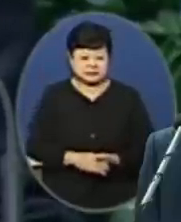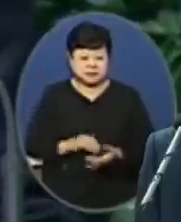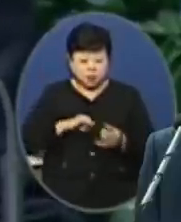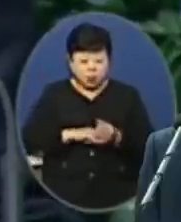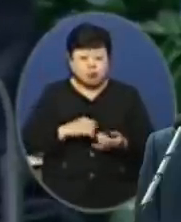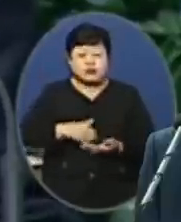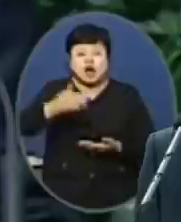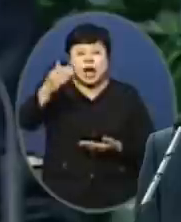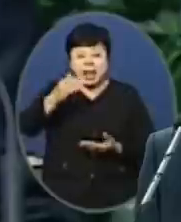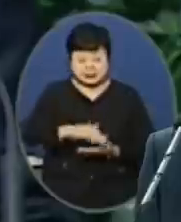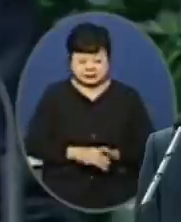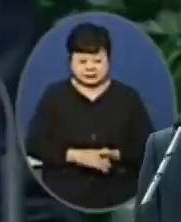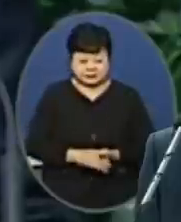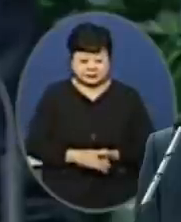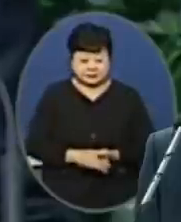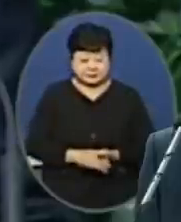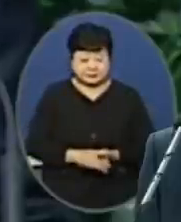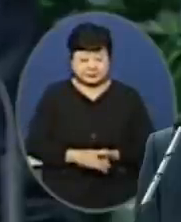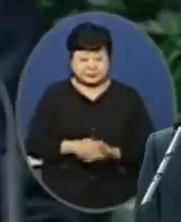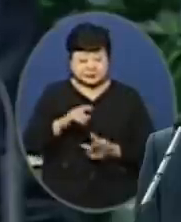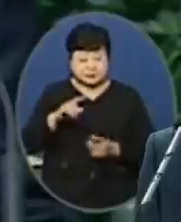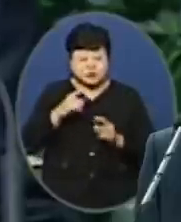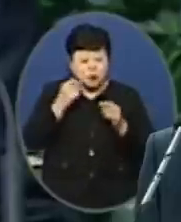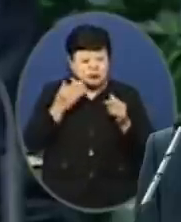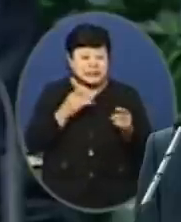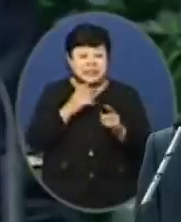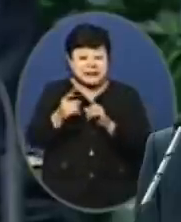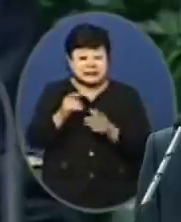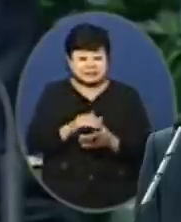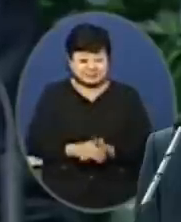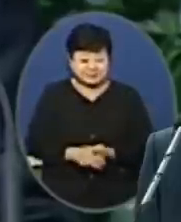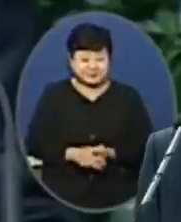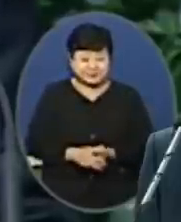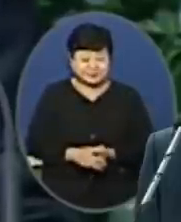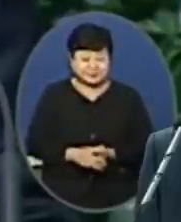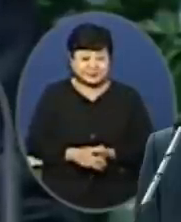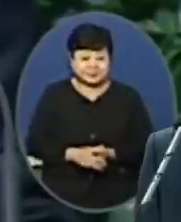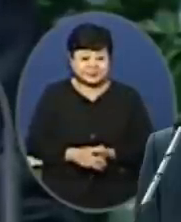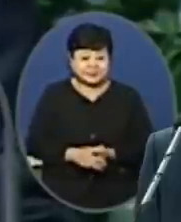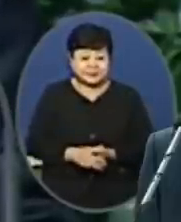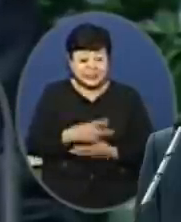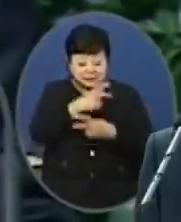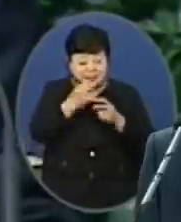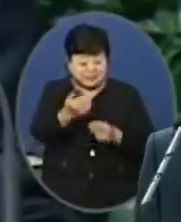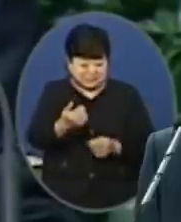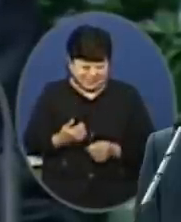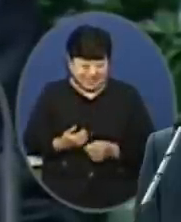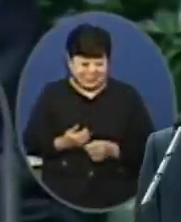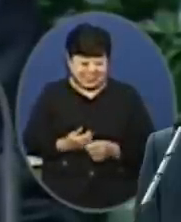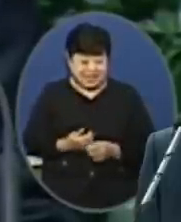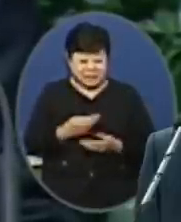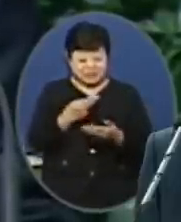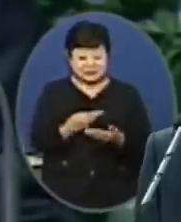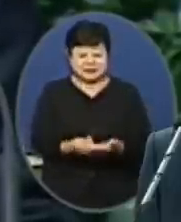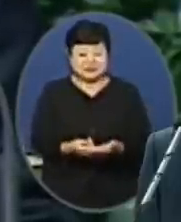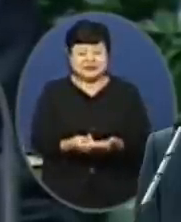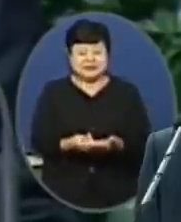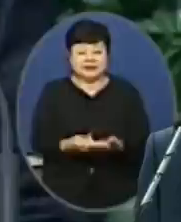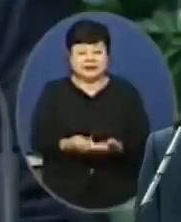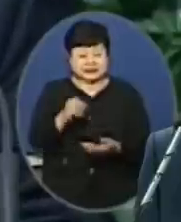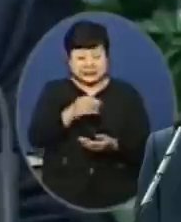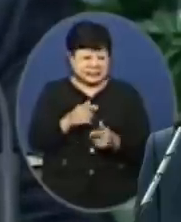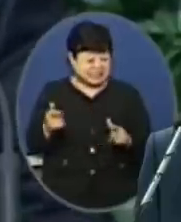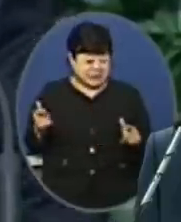물러갑니다. 저는 늘 말씀드리지만은 잠자기 전에 침대에 그냥 드러눕지